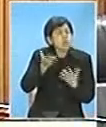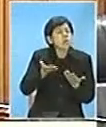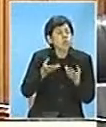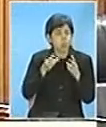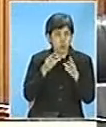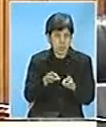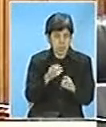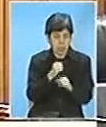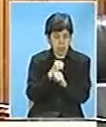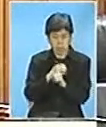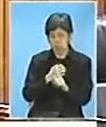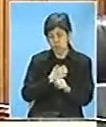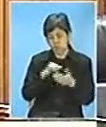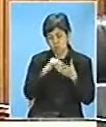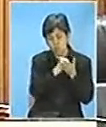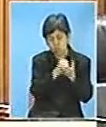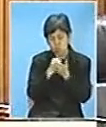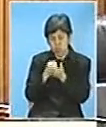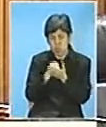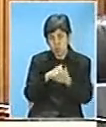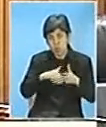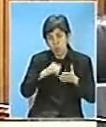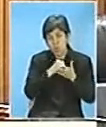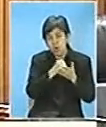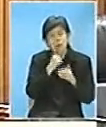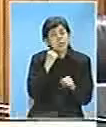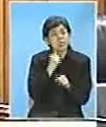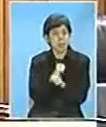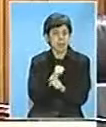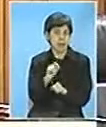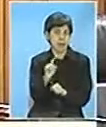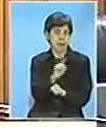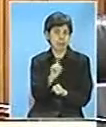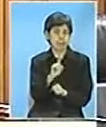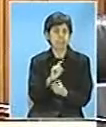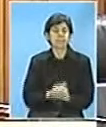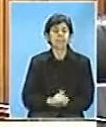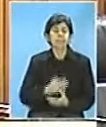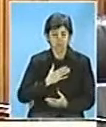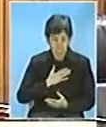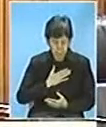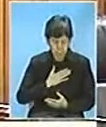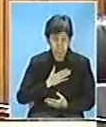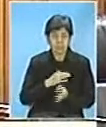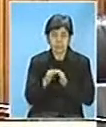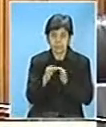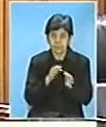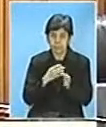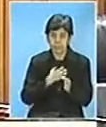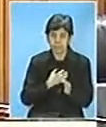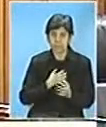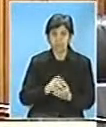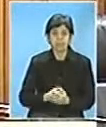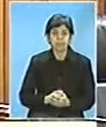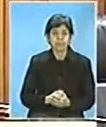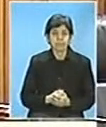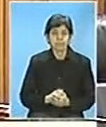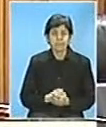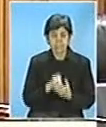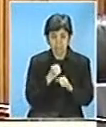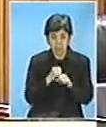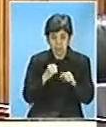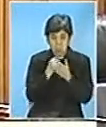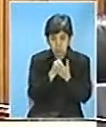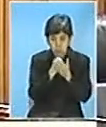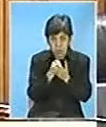การป้องกันแก้ไขช่วยเหลือหรือชดเชยในภาพรวมของประเทศเฉพาะกลุ่มอย่างไรผมขออนุญาตเรียนตรงนี้ว่าก็คือว่าในส่วนของมา